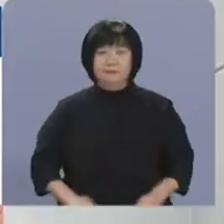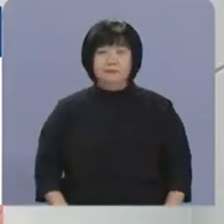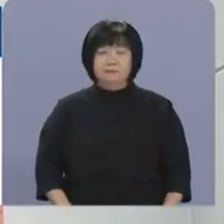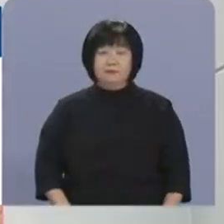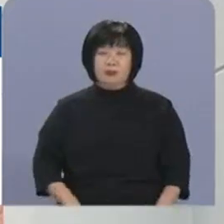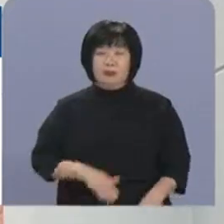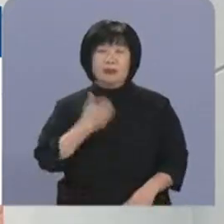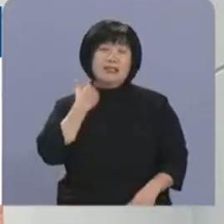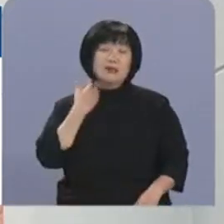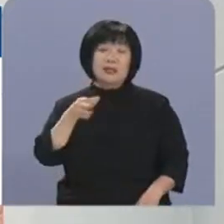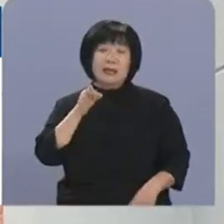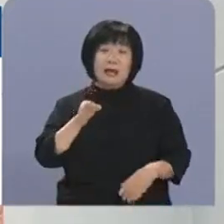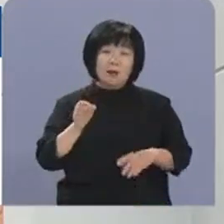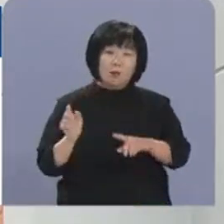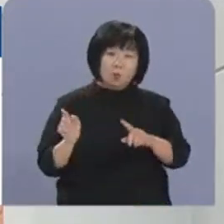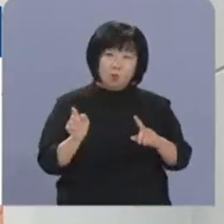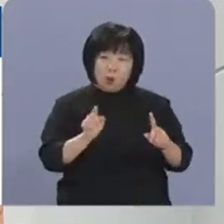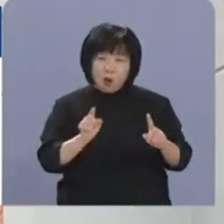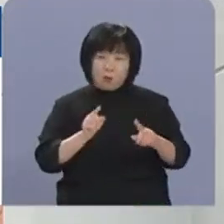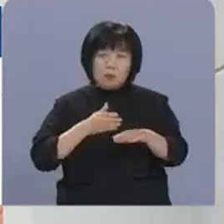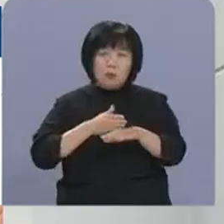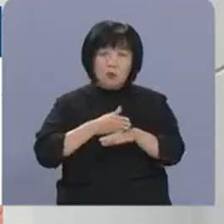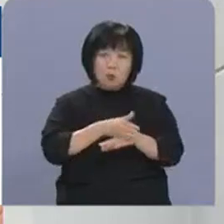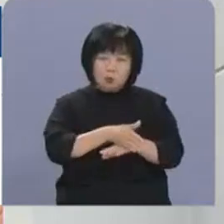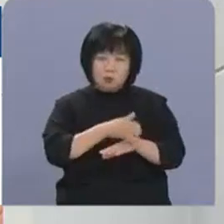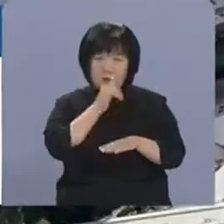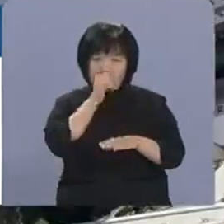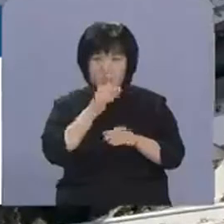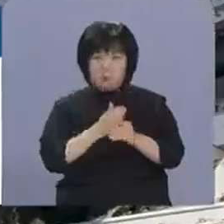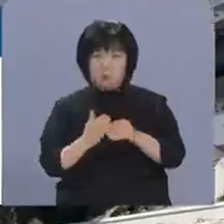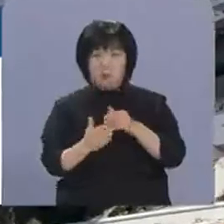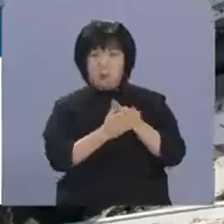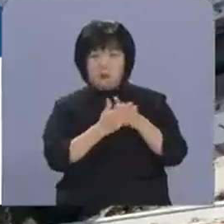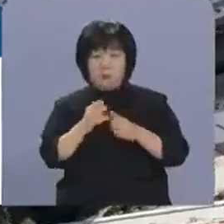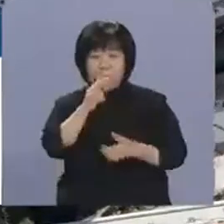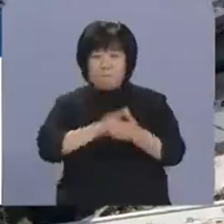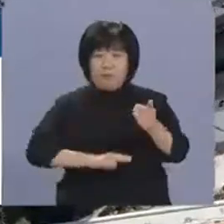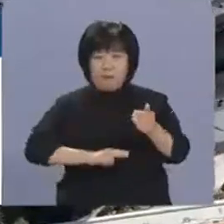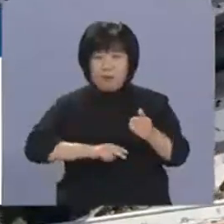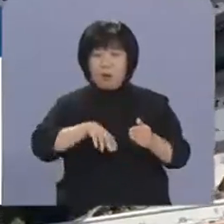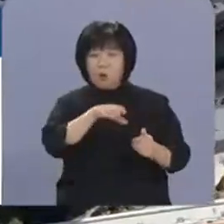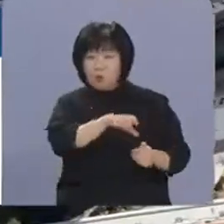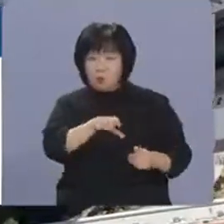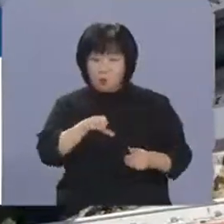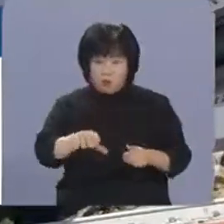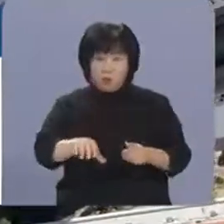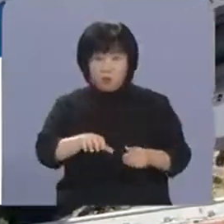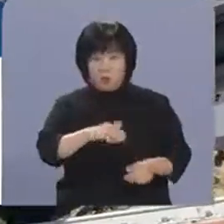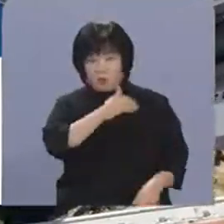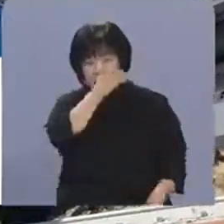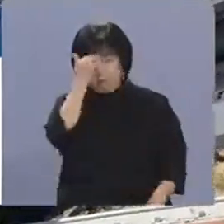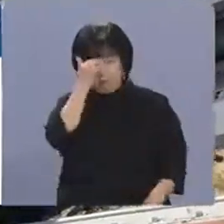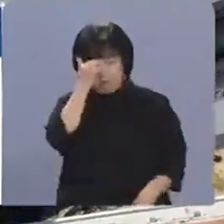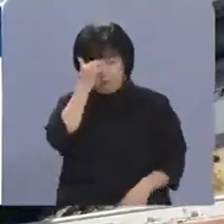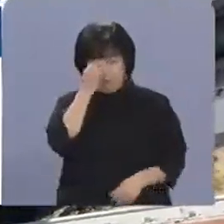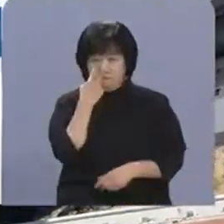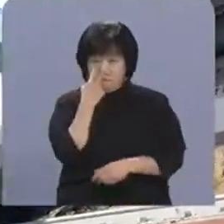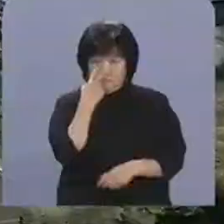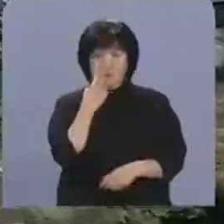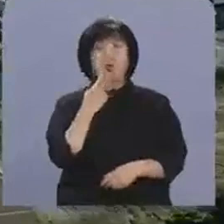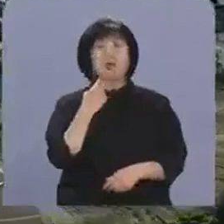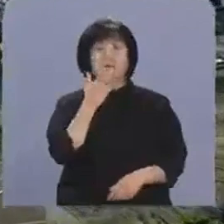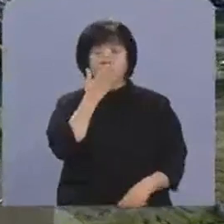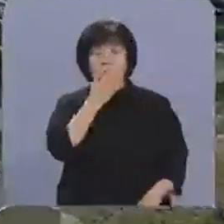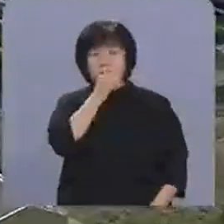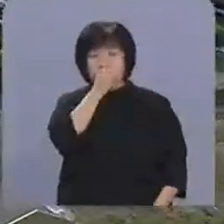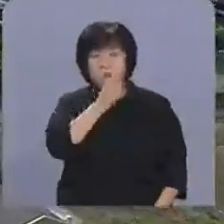전세 가격의 회복세가 더디게 나타나면서 매매시장도 일단 관망세를 보일 가능성이 높습니다